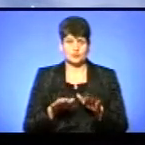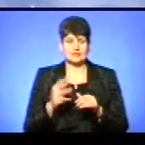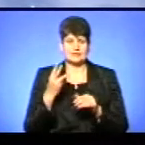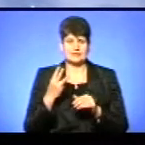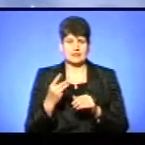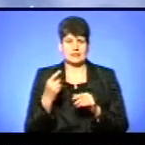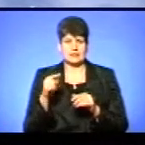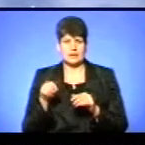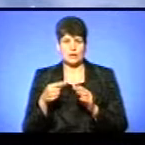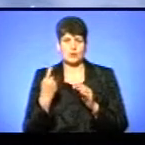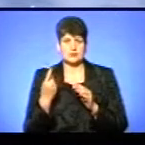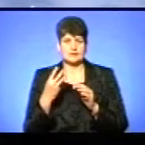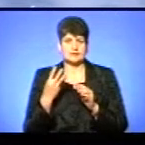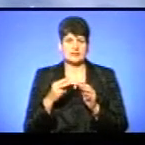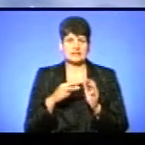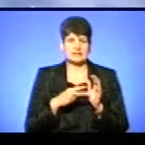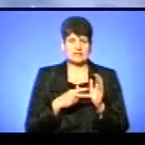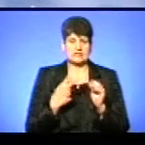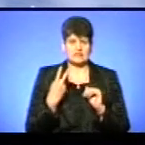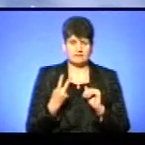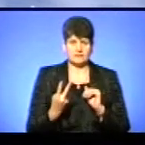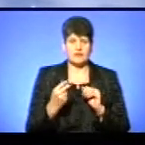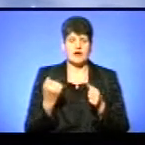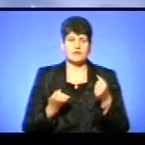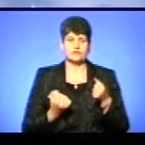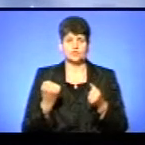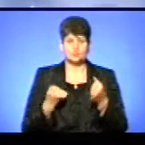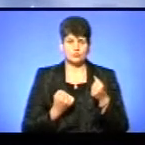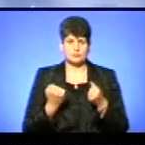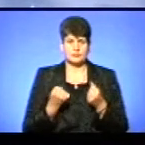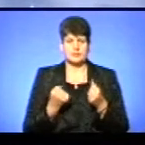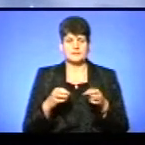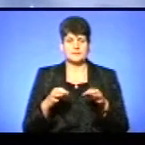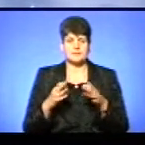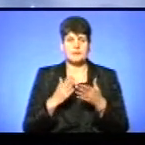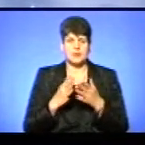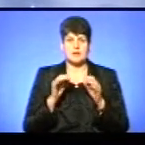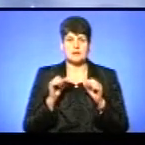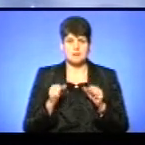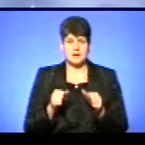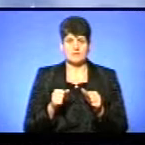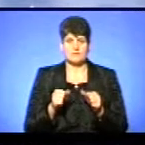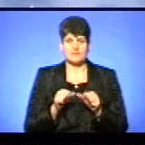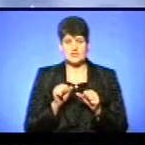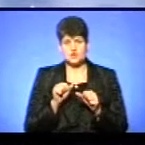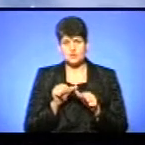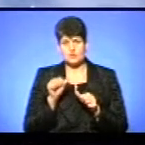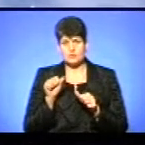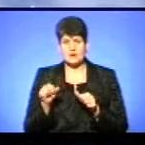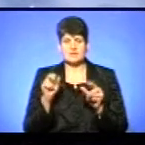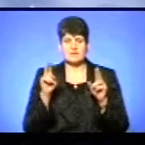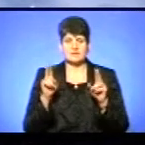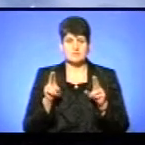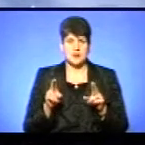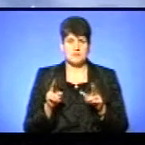3.1.3.2, автомобіль здійснює службовий транспортний засіб, має право відступати від деяких правил